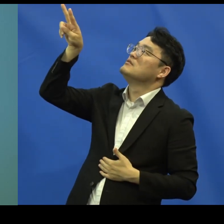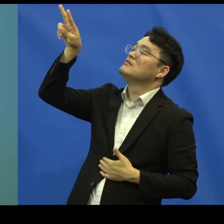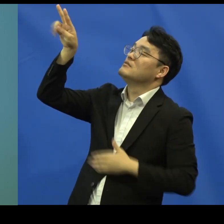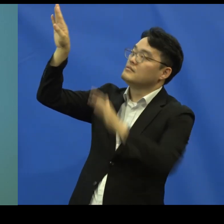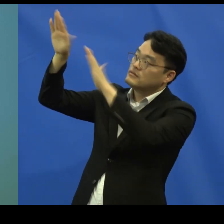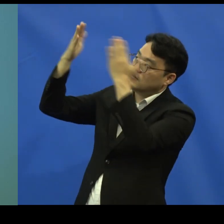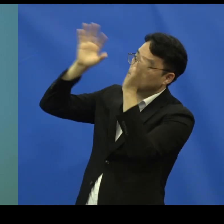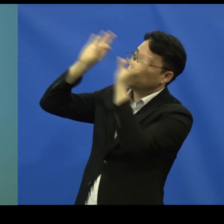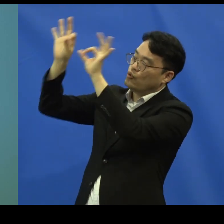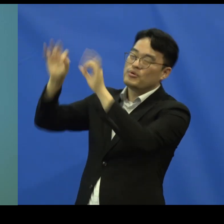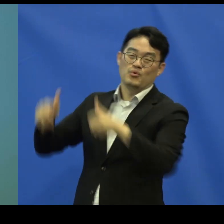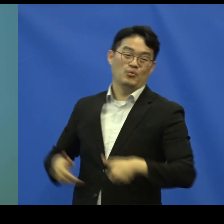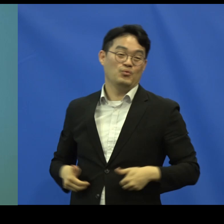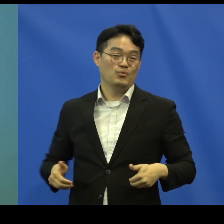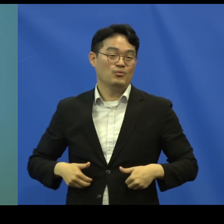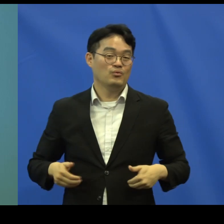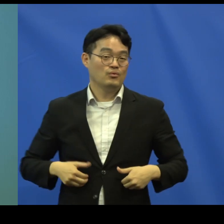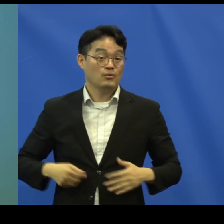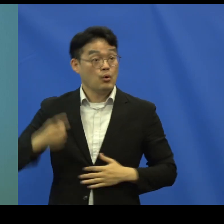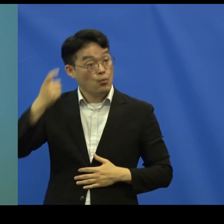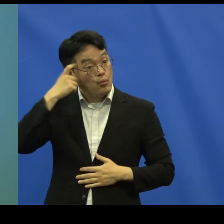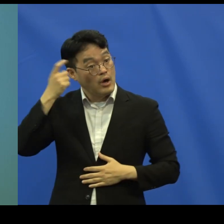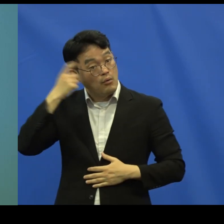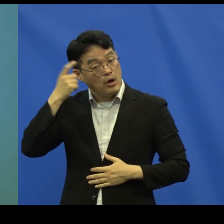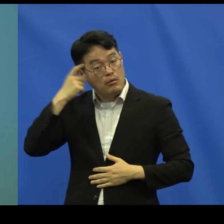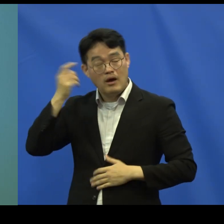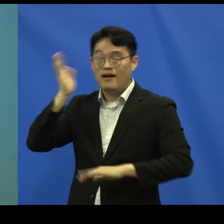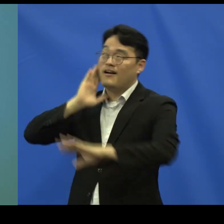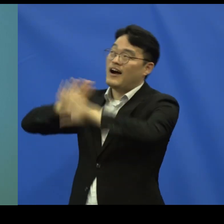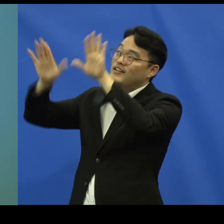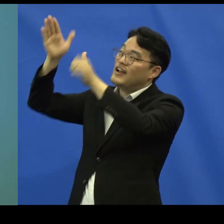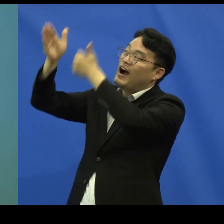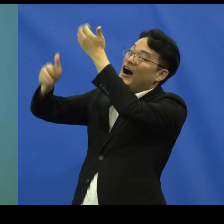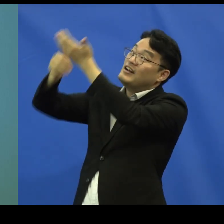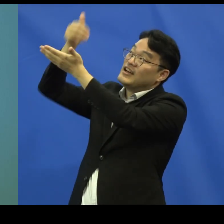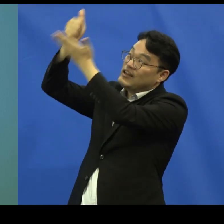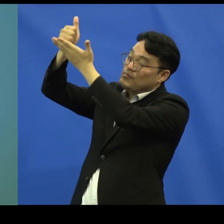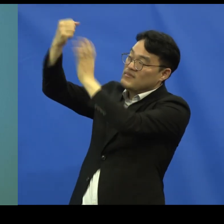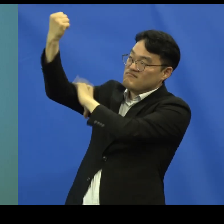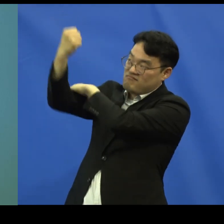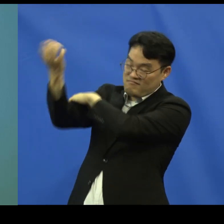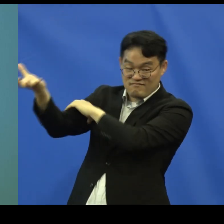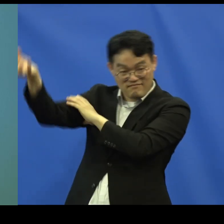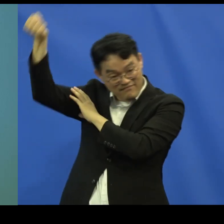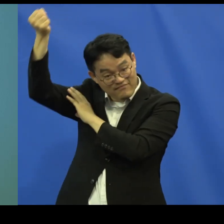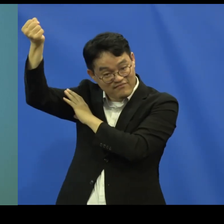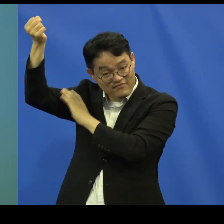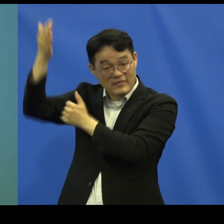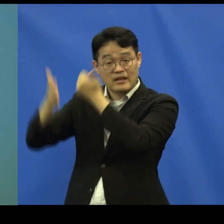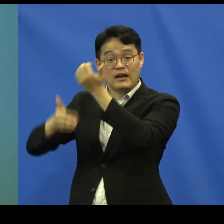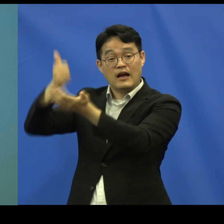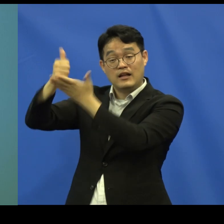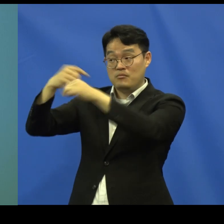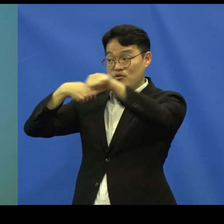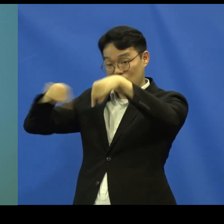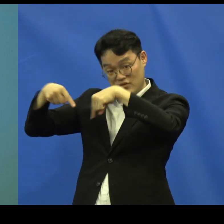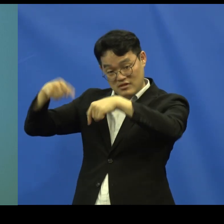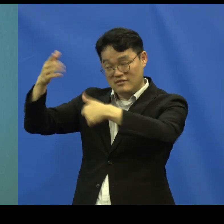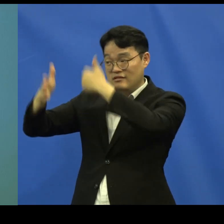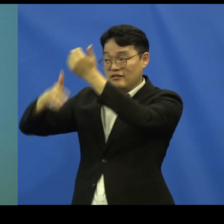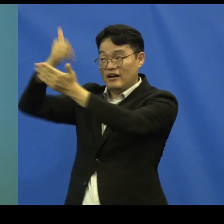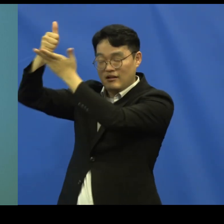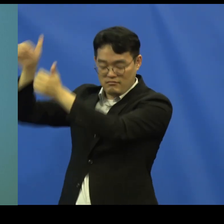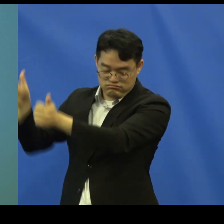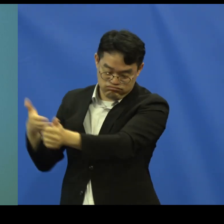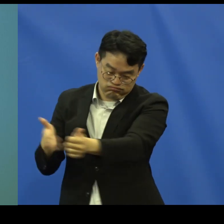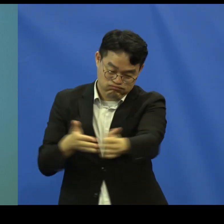그 하늘에 의해서 완성되어져 가는 모든 주권과 권세가 하늘에 있단 말이죠. 그래서 우리는 이